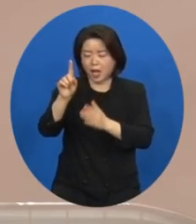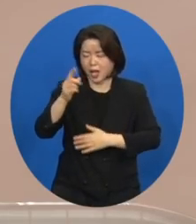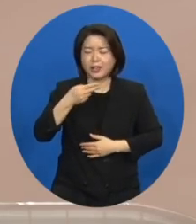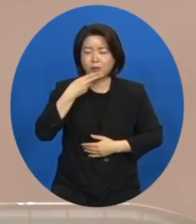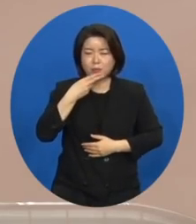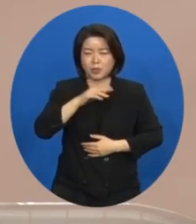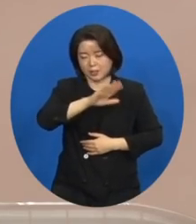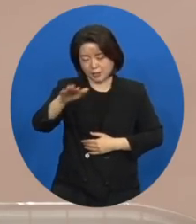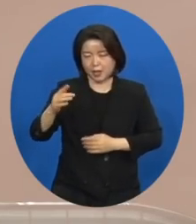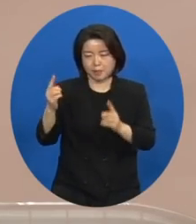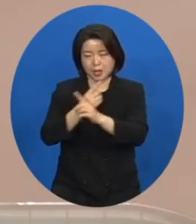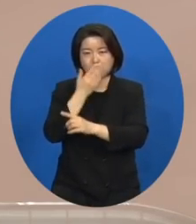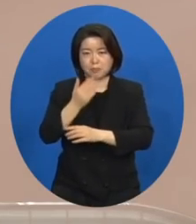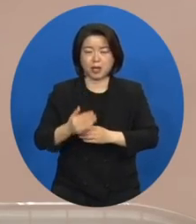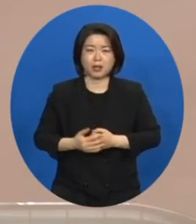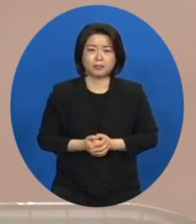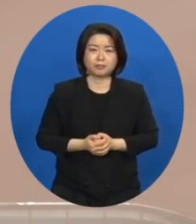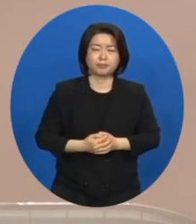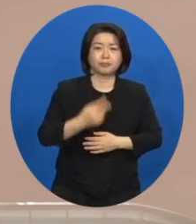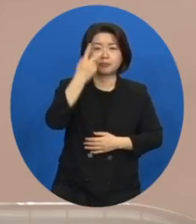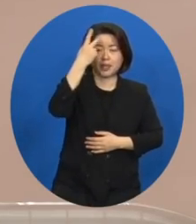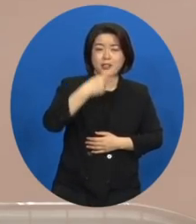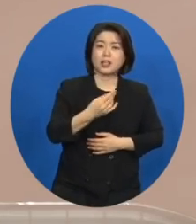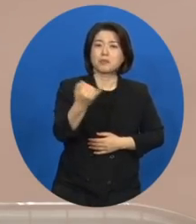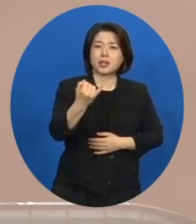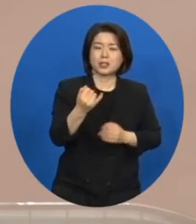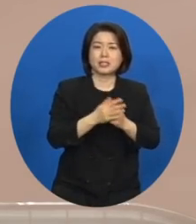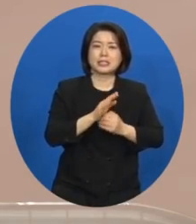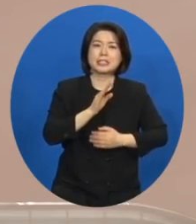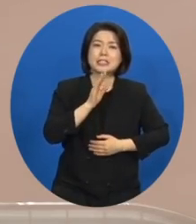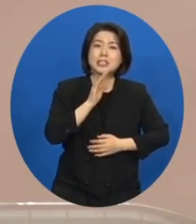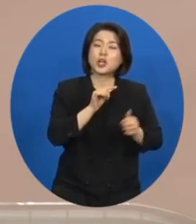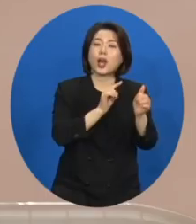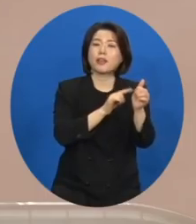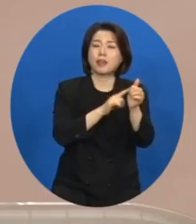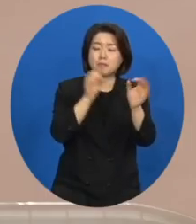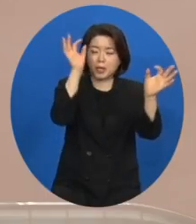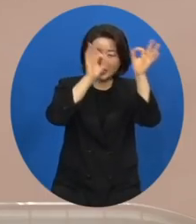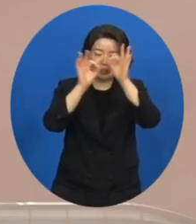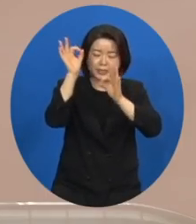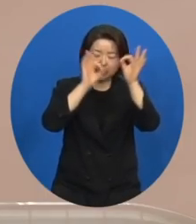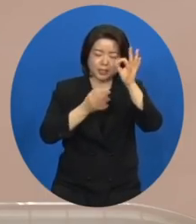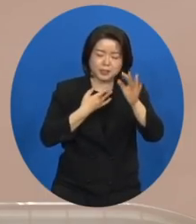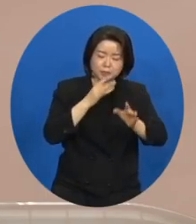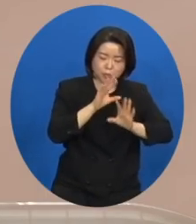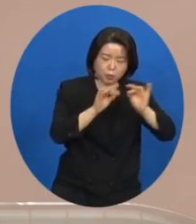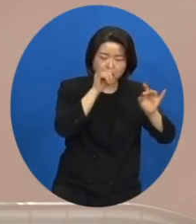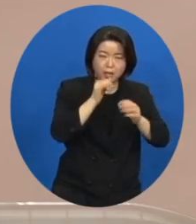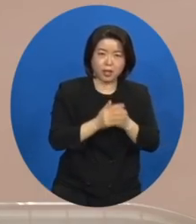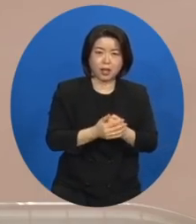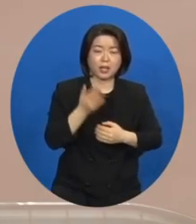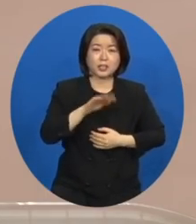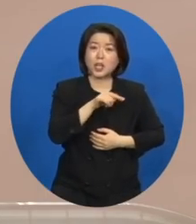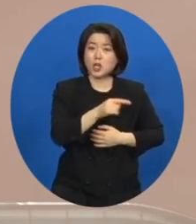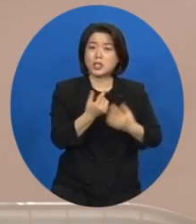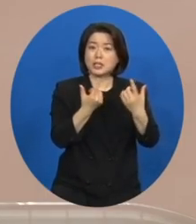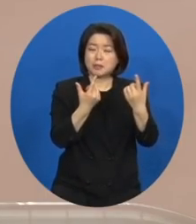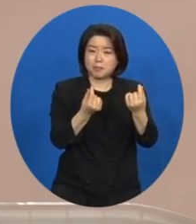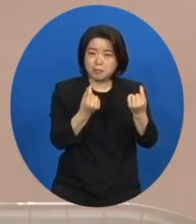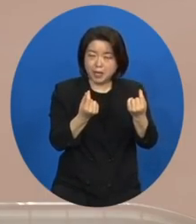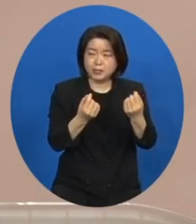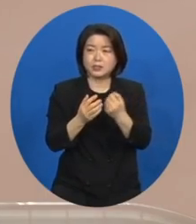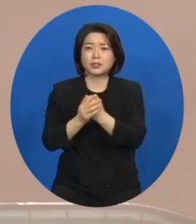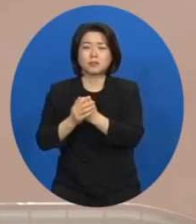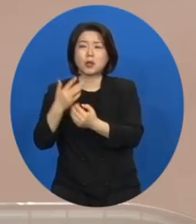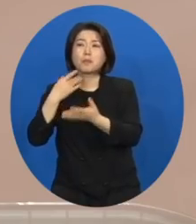4 말에 여인은 진정한 남편을 찾는 데 목말라 있었습니다 그런데 이 여의 못지않게 목말라 계신 분이 누구야 주님이십니다